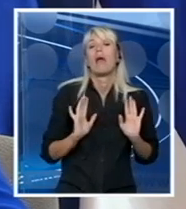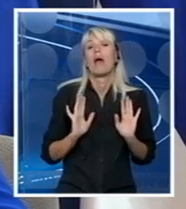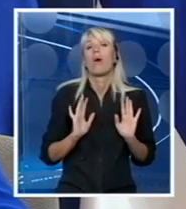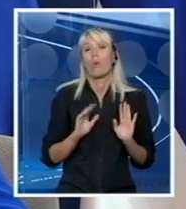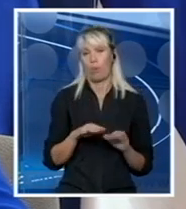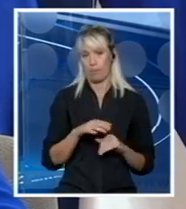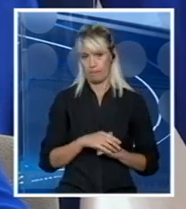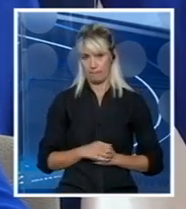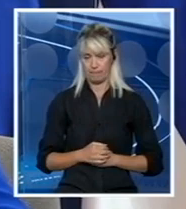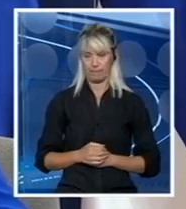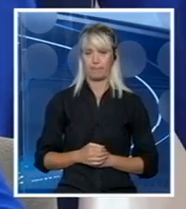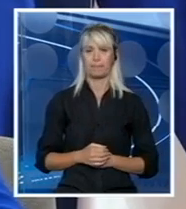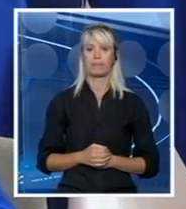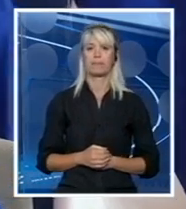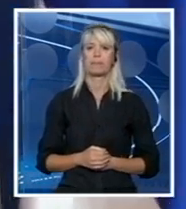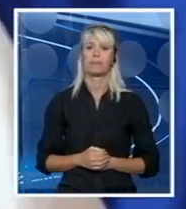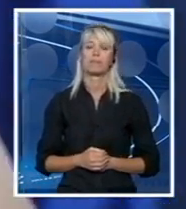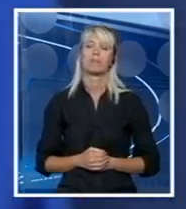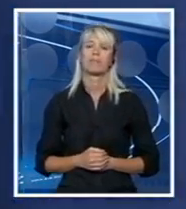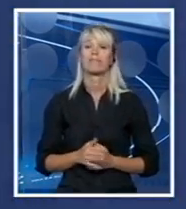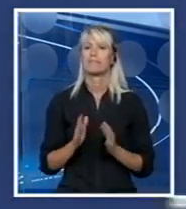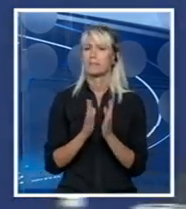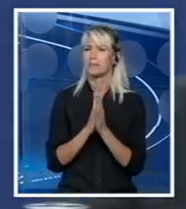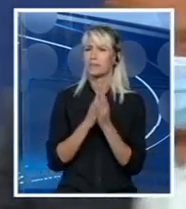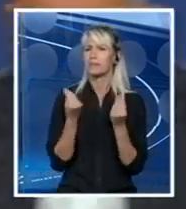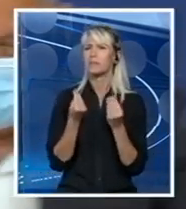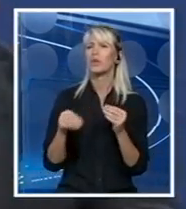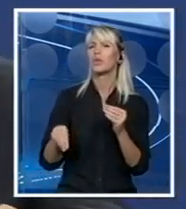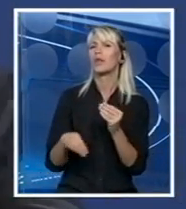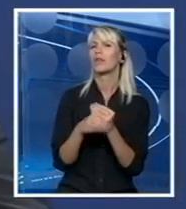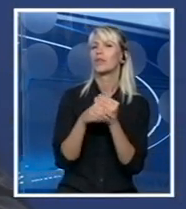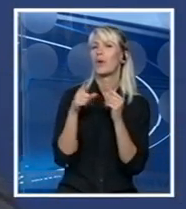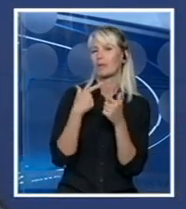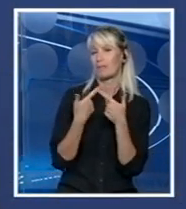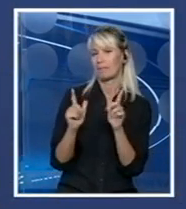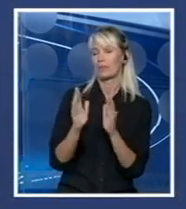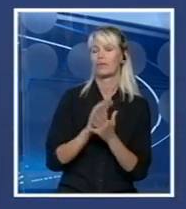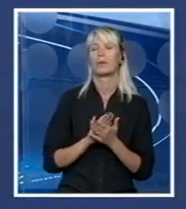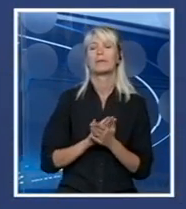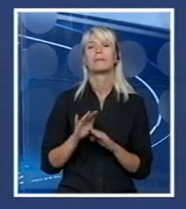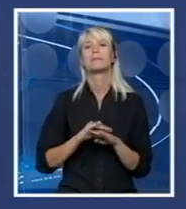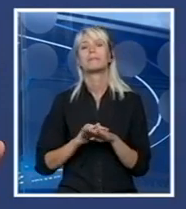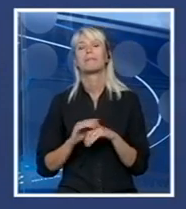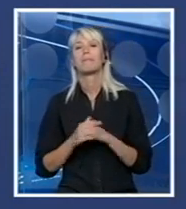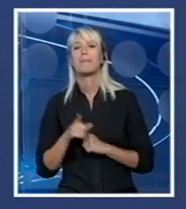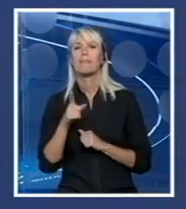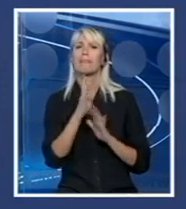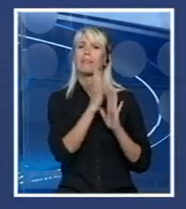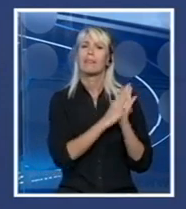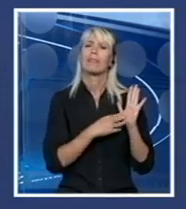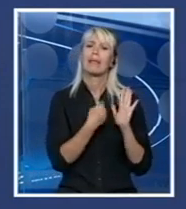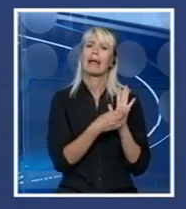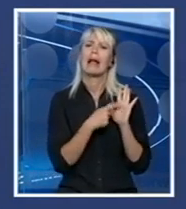momenta. Ako dozvoljavate malo pre, da vam samo dopunu dam ovog pitanja, rasporedi časova koji se upućuju kao